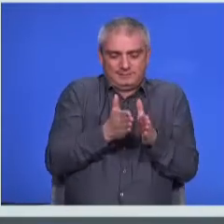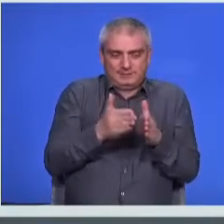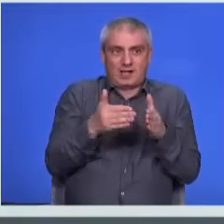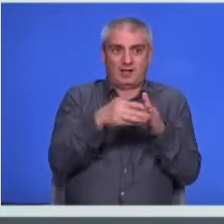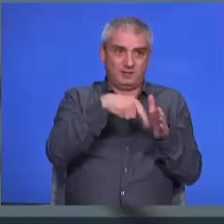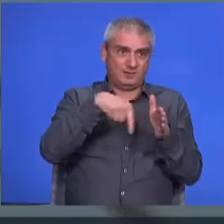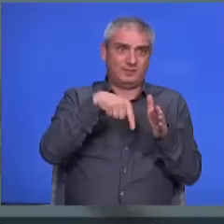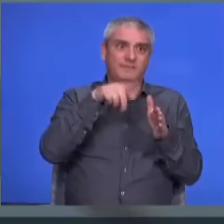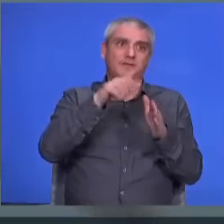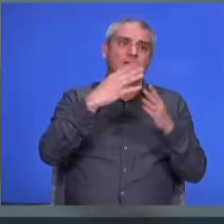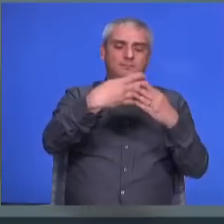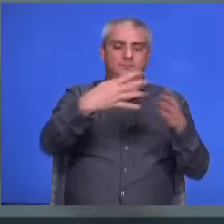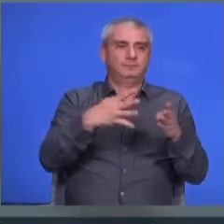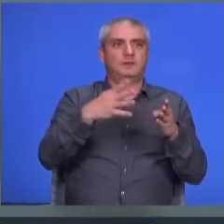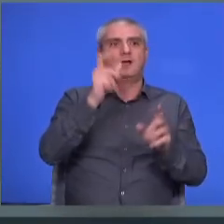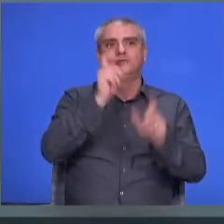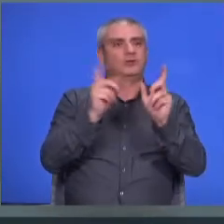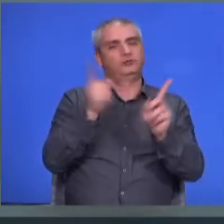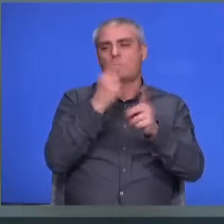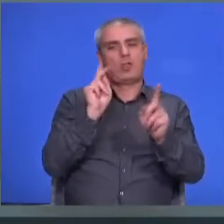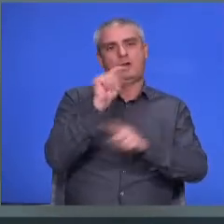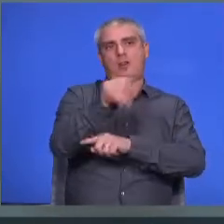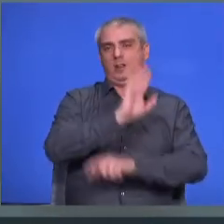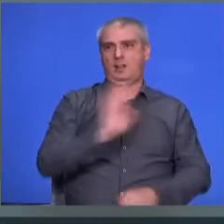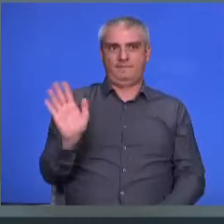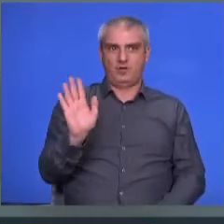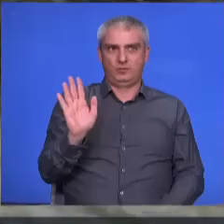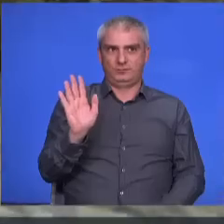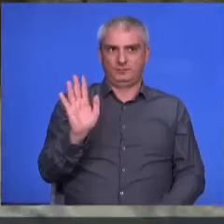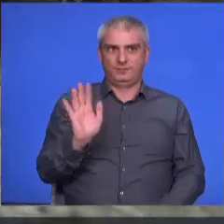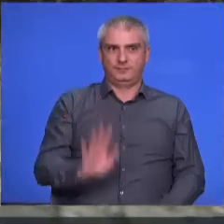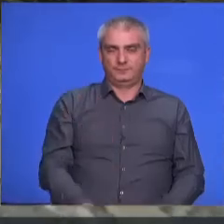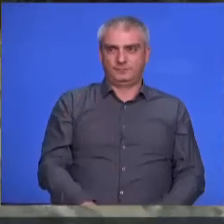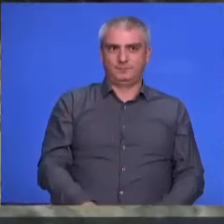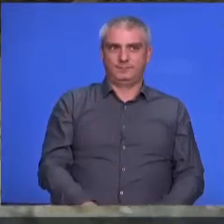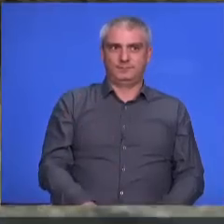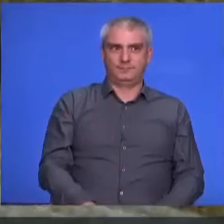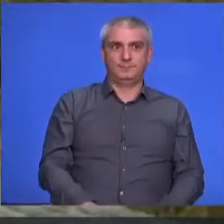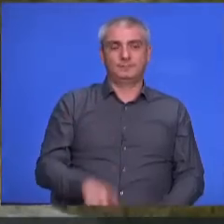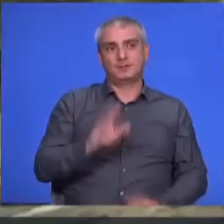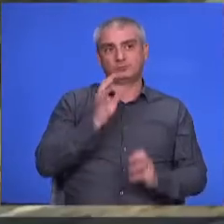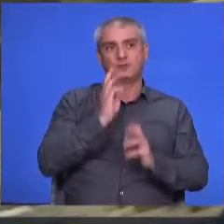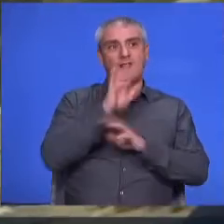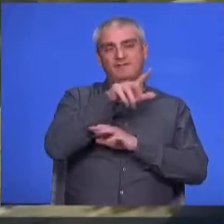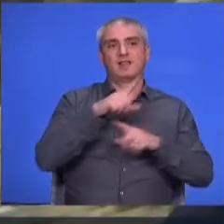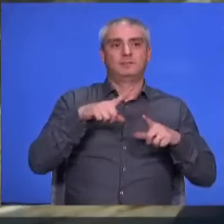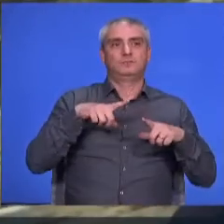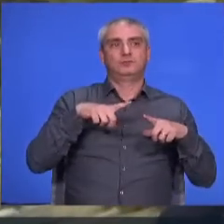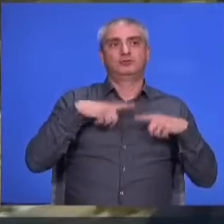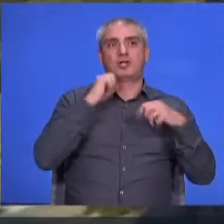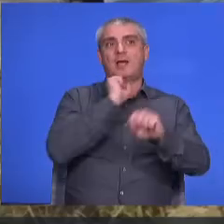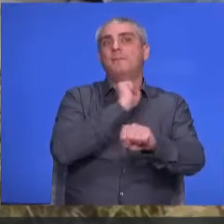off that fjord so that no one can access the animals. It's going to be open to all the whales who are currently